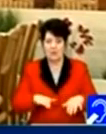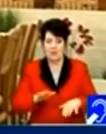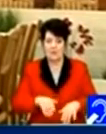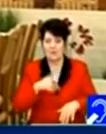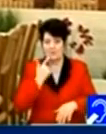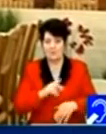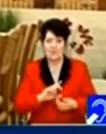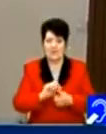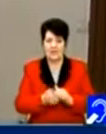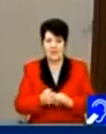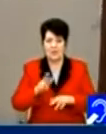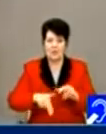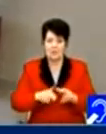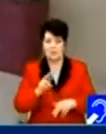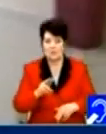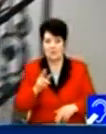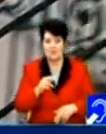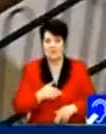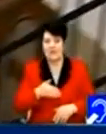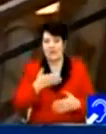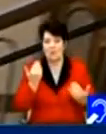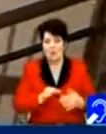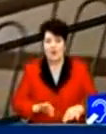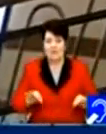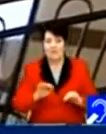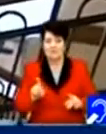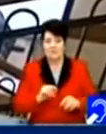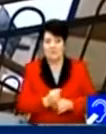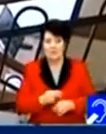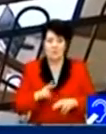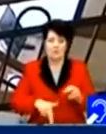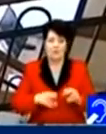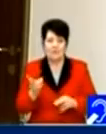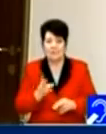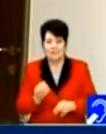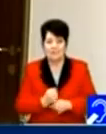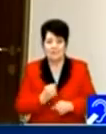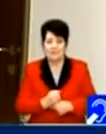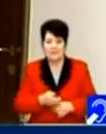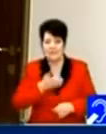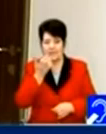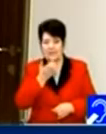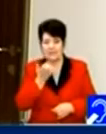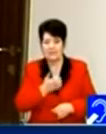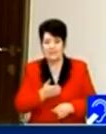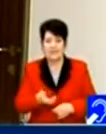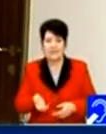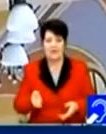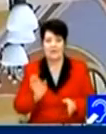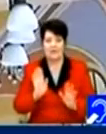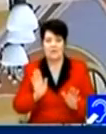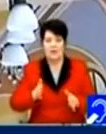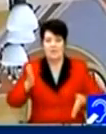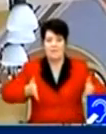de construcție, nu de reconstrucție, pentru că nu avea ce reconstitui, reconstrui. Din clădire nu au rămas decât